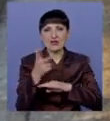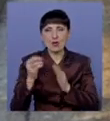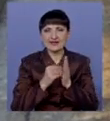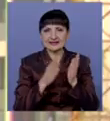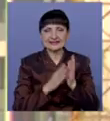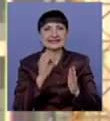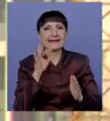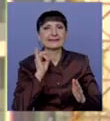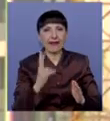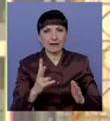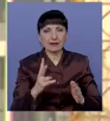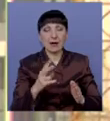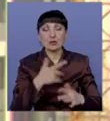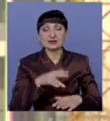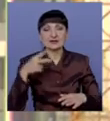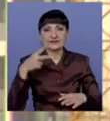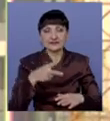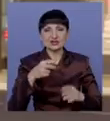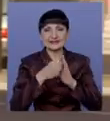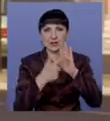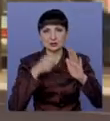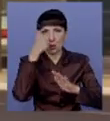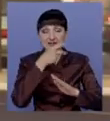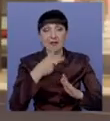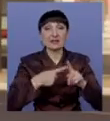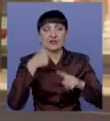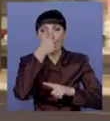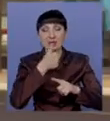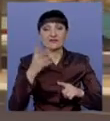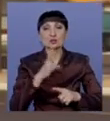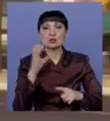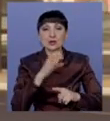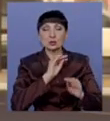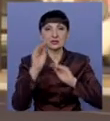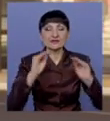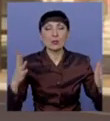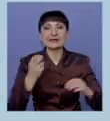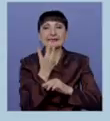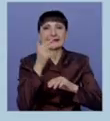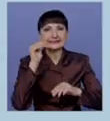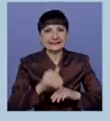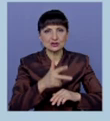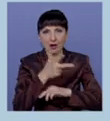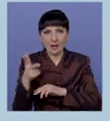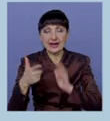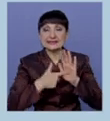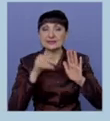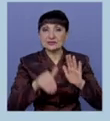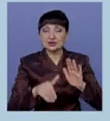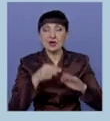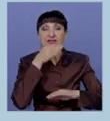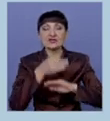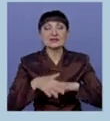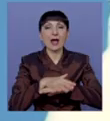«Сергек» в столице появилась в сентябре 2017-го. За 2,5 года в городе установили более 13 тысяч камер, из которых 7 тысяч отвечают